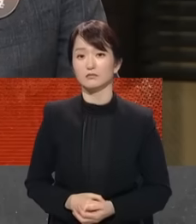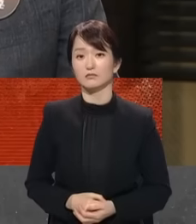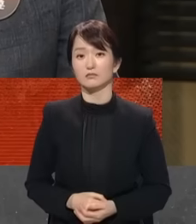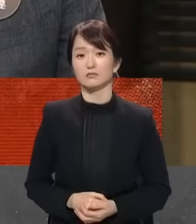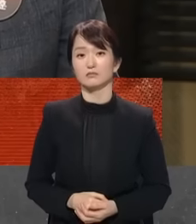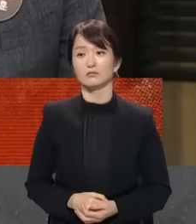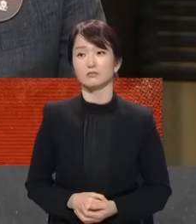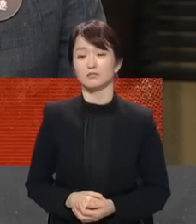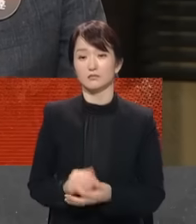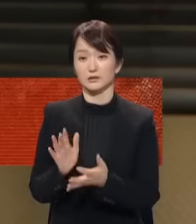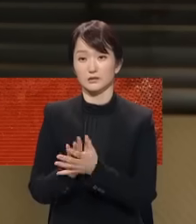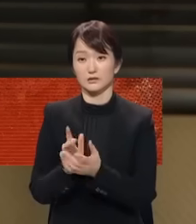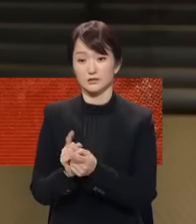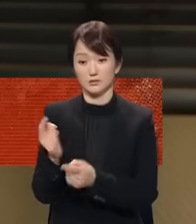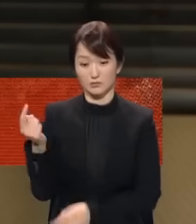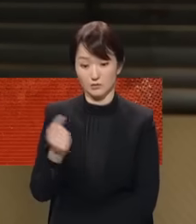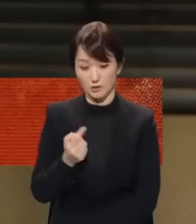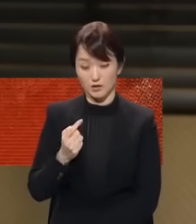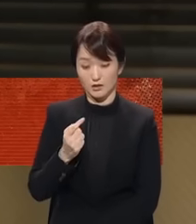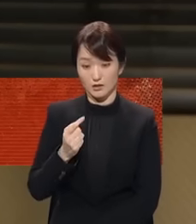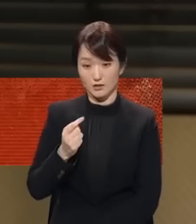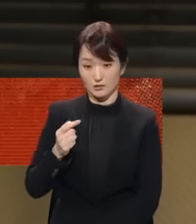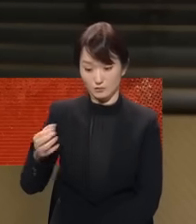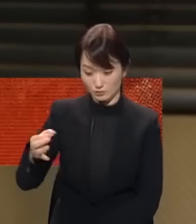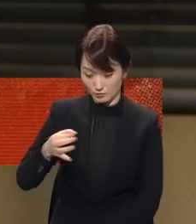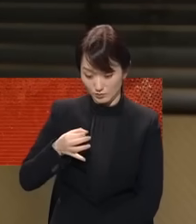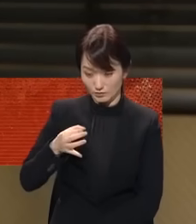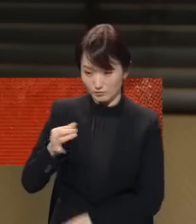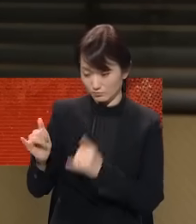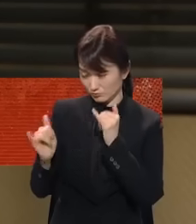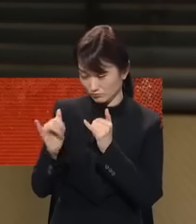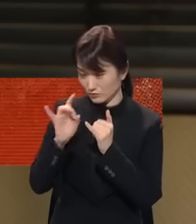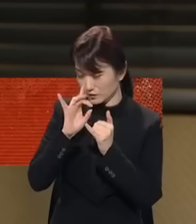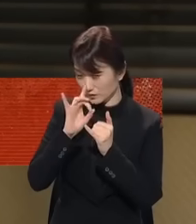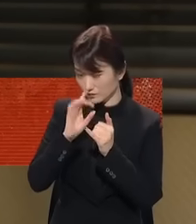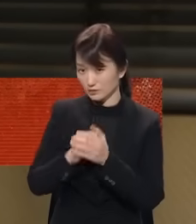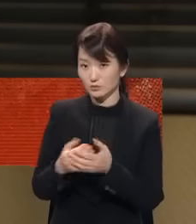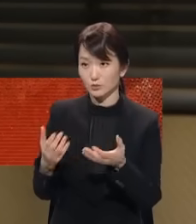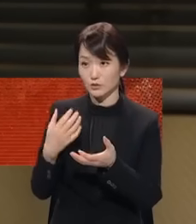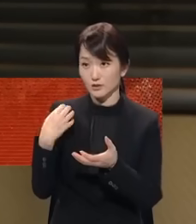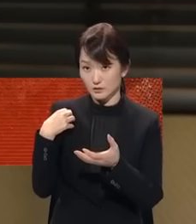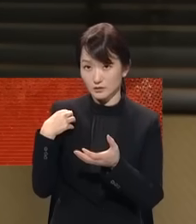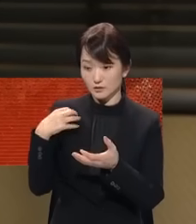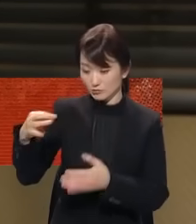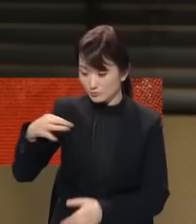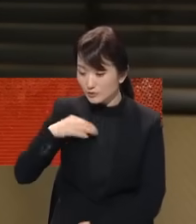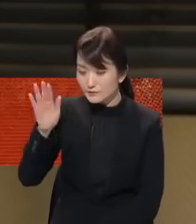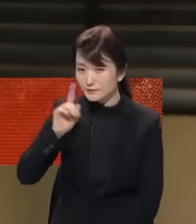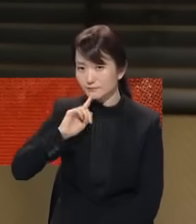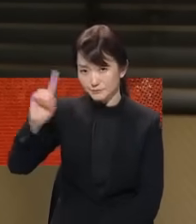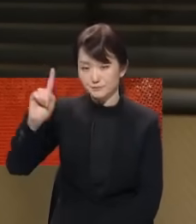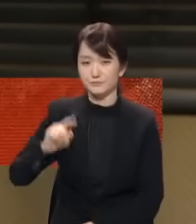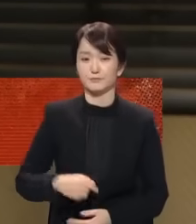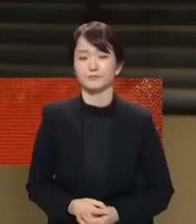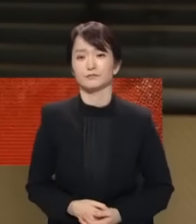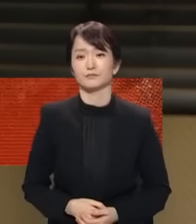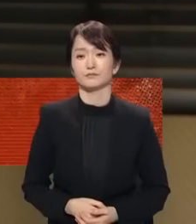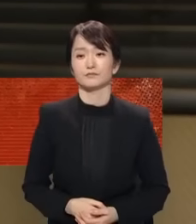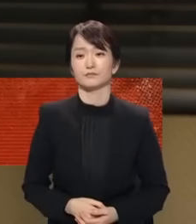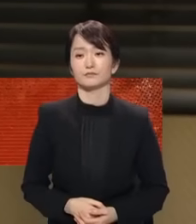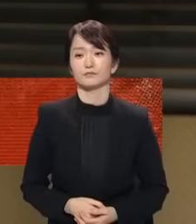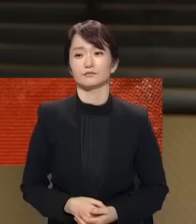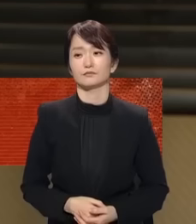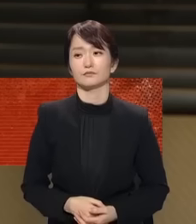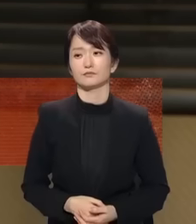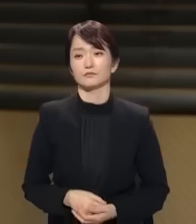간에 직접 받으러 오라고 하고 연락이 안 되는 상황입니다. 그래서 노동청에 임금 안 줬다는 걸 신고를 했던 걸로 지금 보이고 지금 문제는 이제